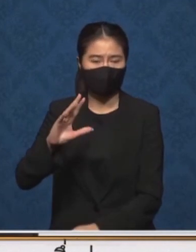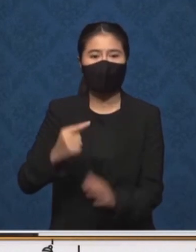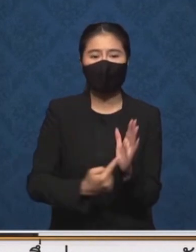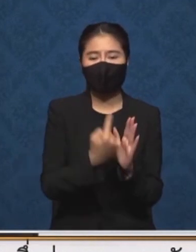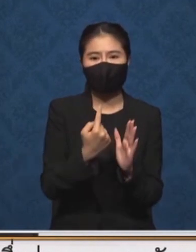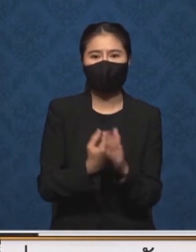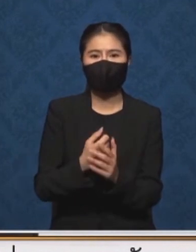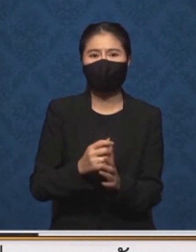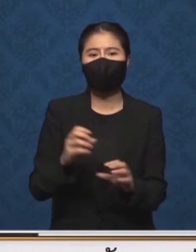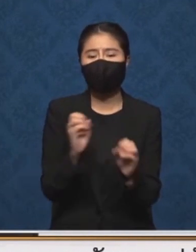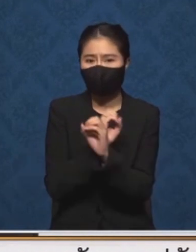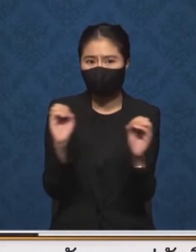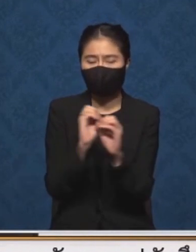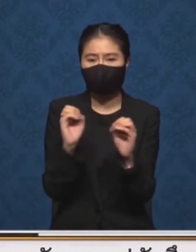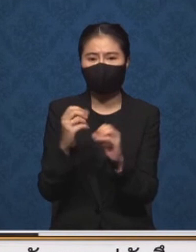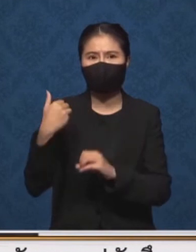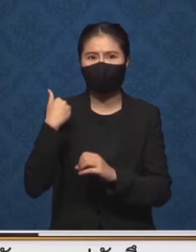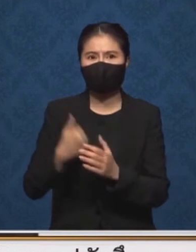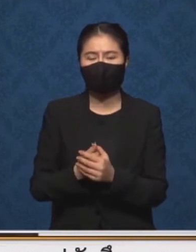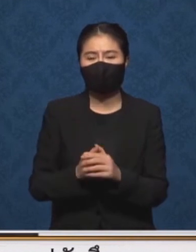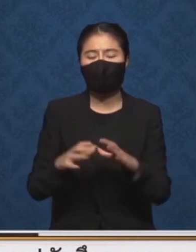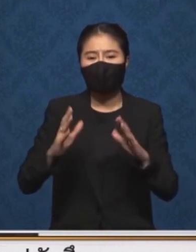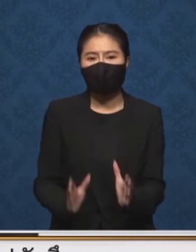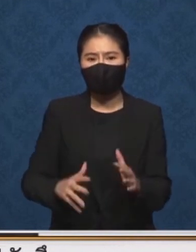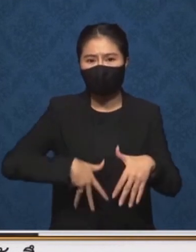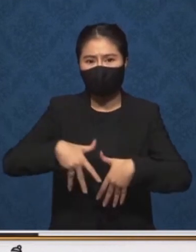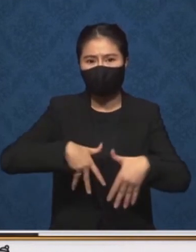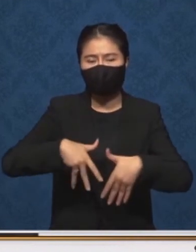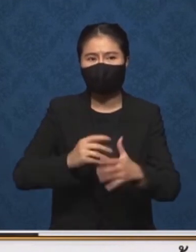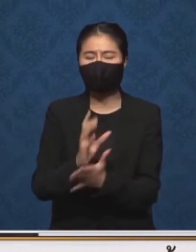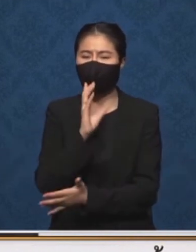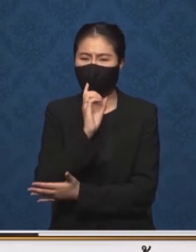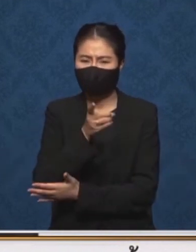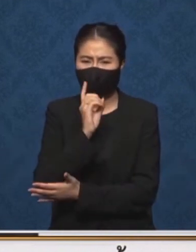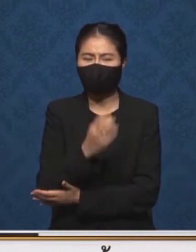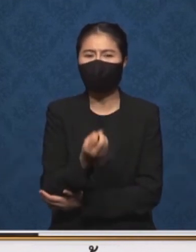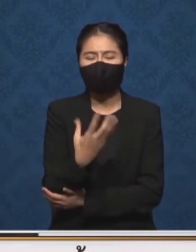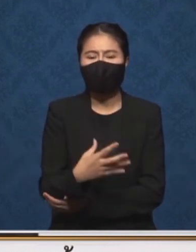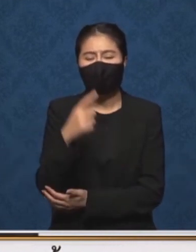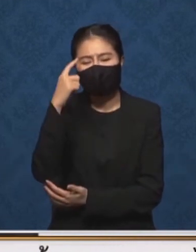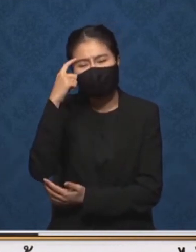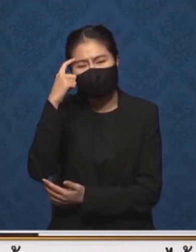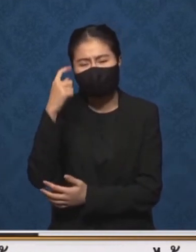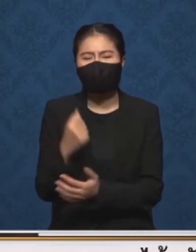ไม่มีผู้นำคนไหนที่จะถูกประชาชนกลนดาแล้วไม่สำนึก